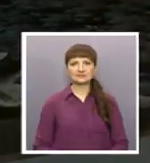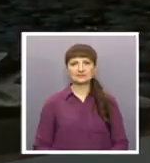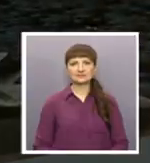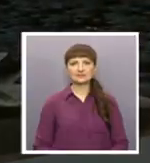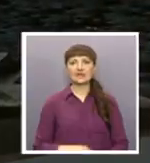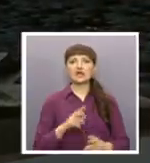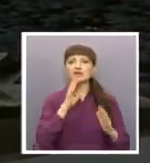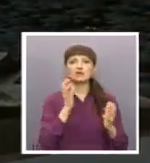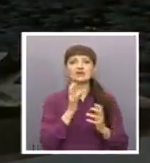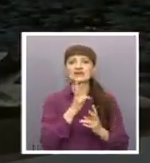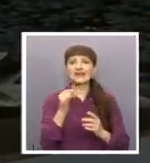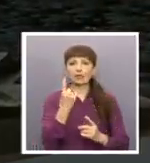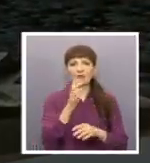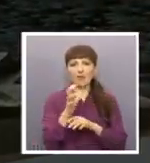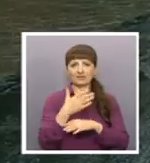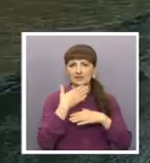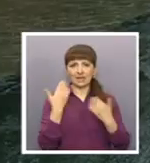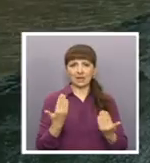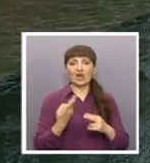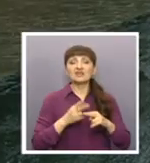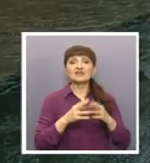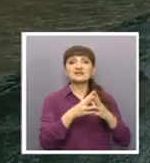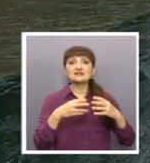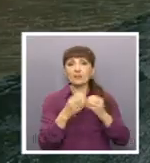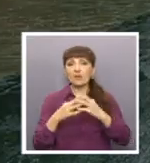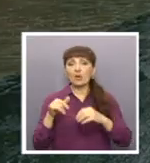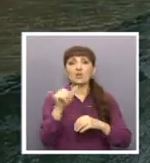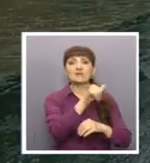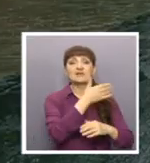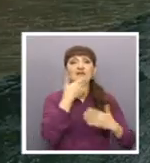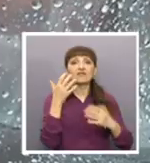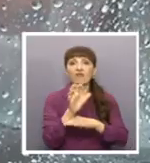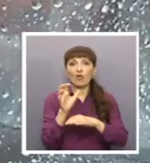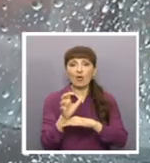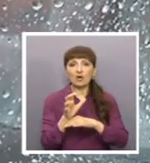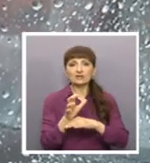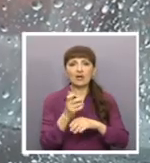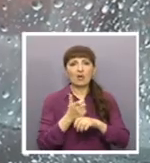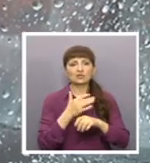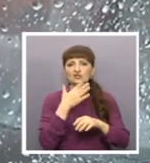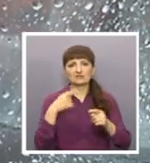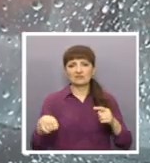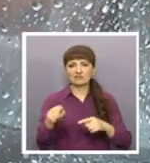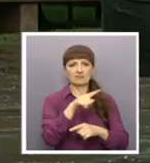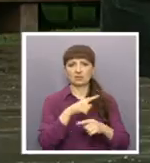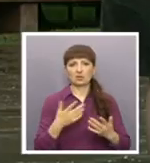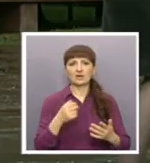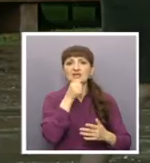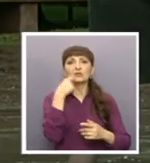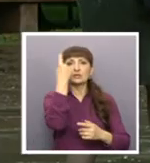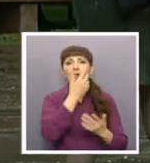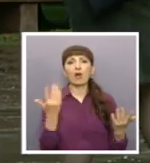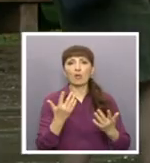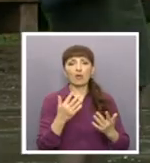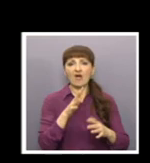Причем не сохранилось ни одной его фотографии. Таких семей, у которых даже нет возможности показать потомкам, как выглядел их герой-дедушка,